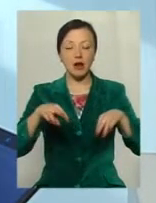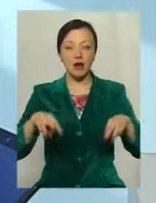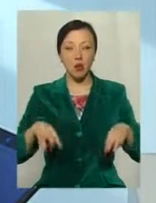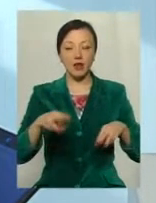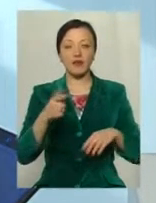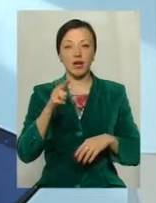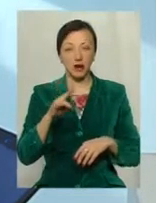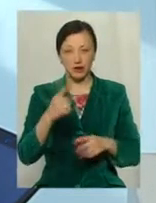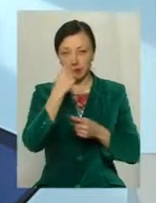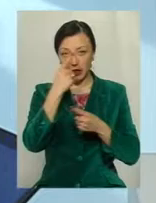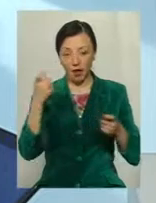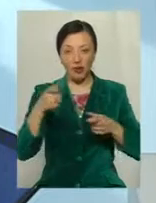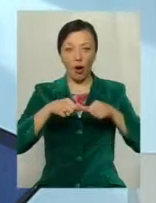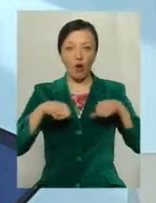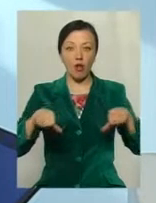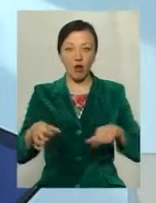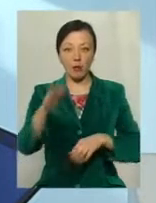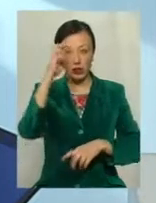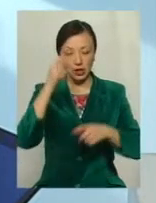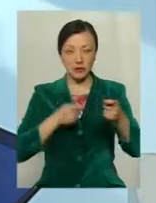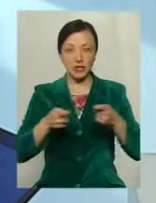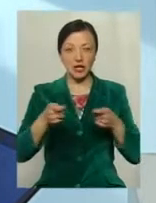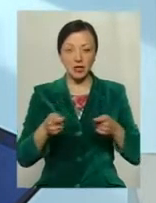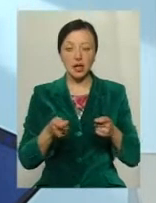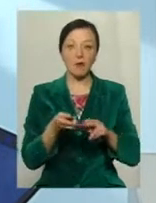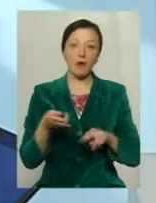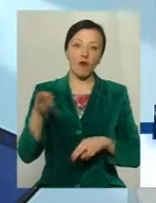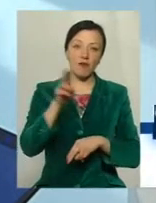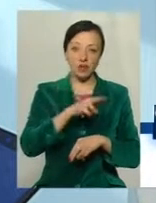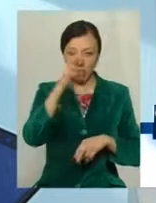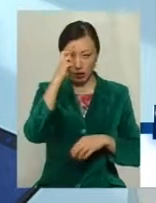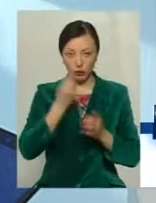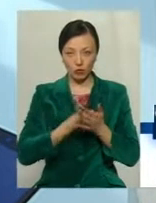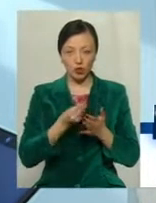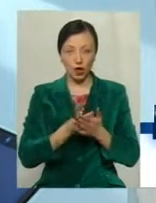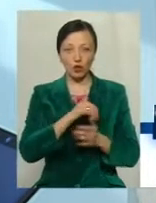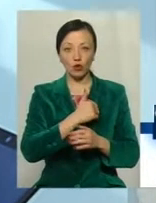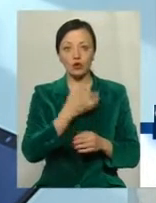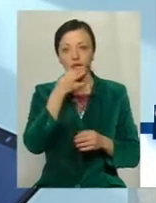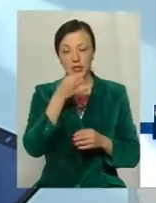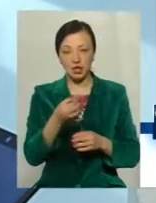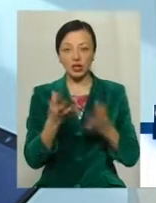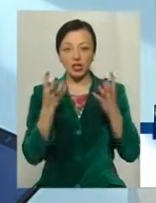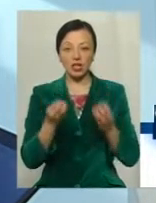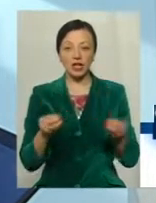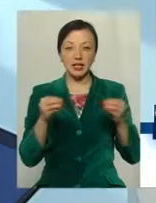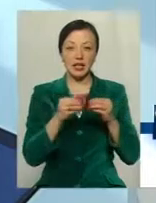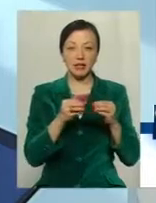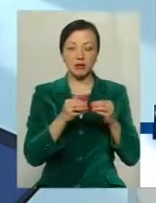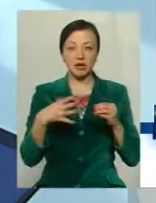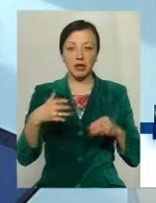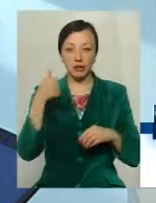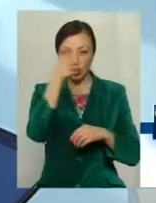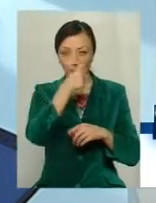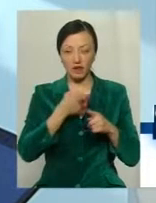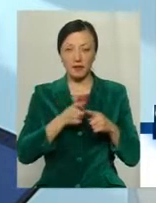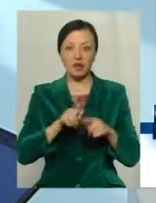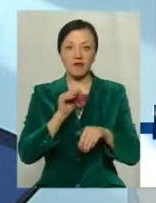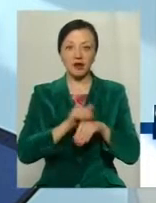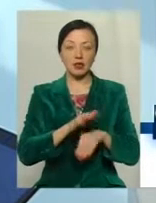не поремонтовані ті чи інші заклади освіти, культури, медицини. Це величезна проблема. Третю проблему, яку б сказав, це повернення